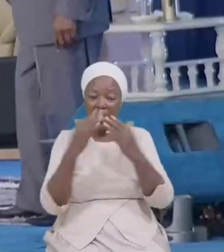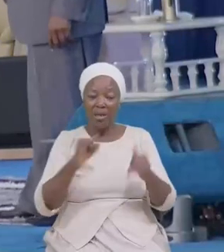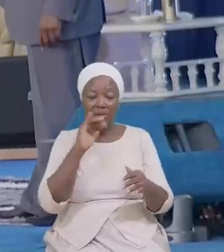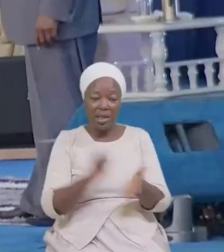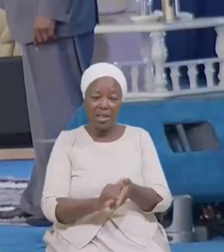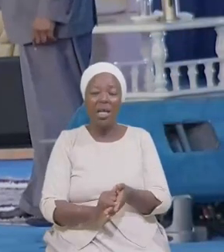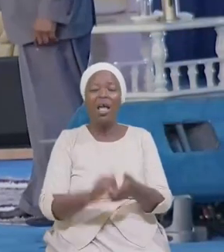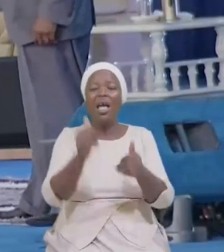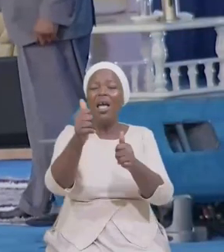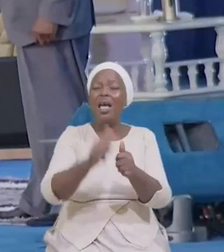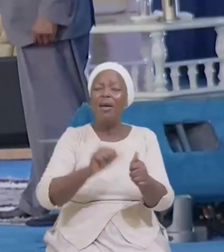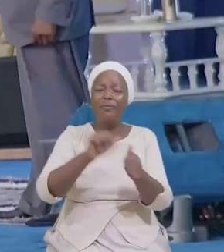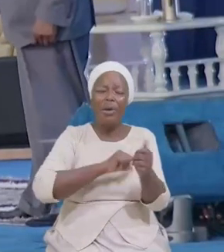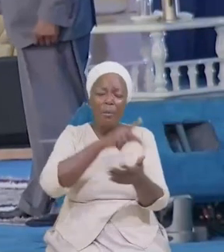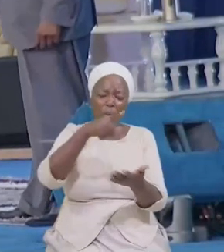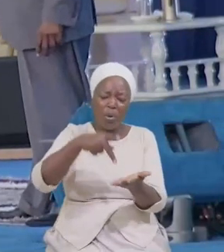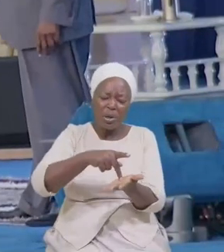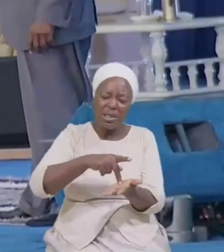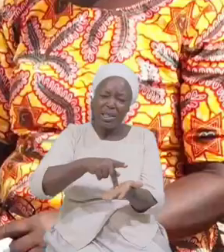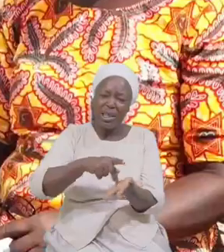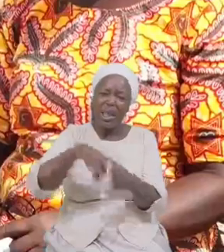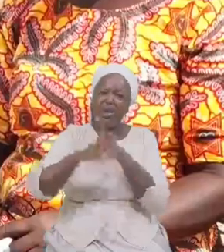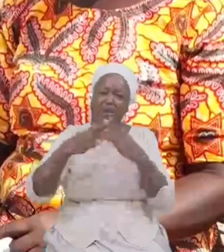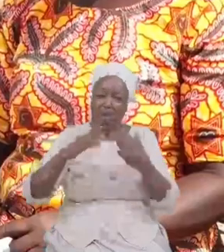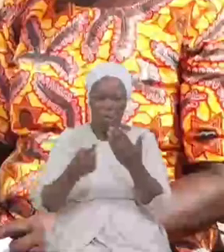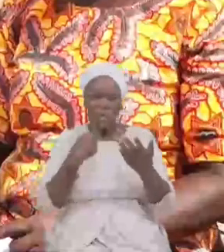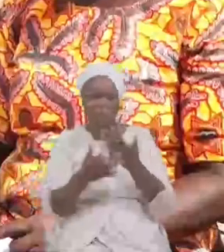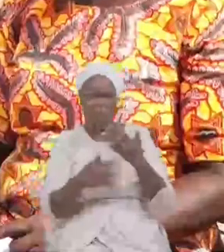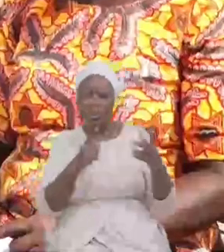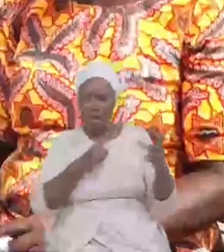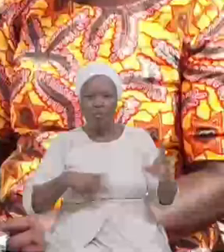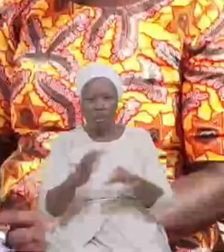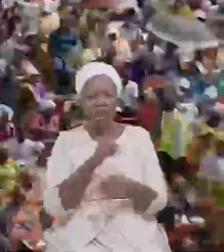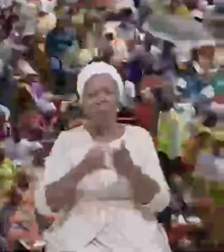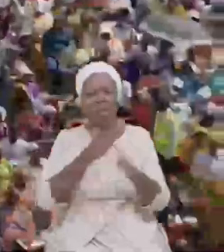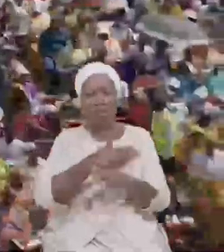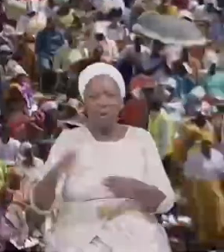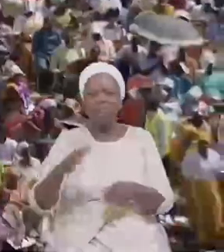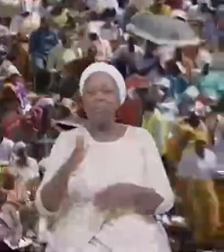poison dans ton sang, le Seigneur va tout enlever.